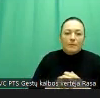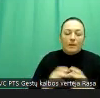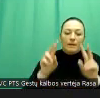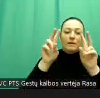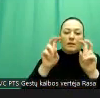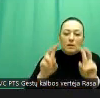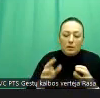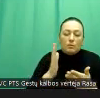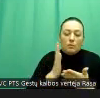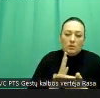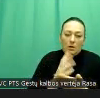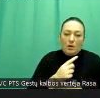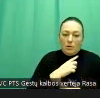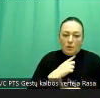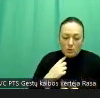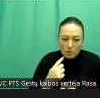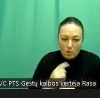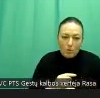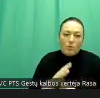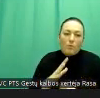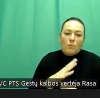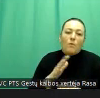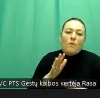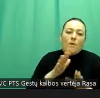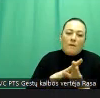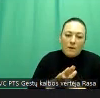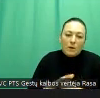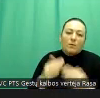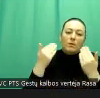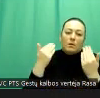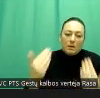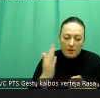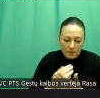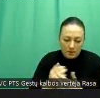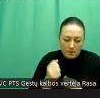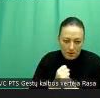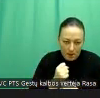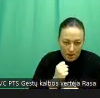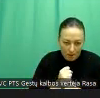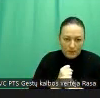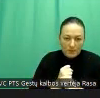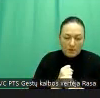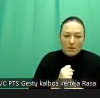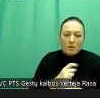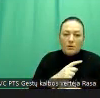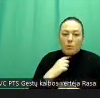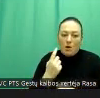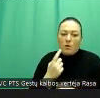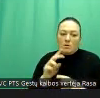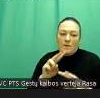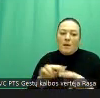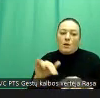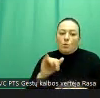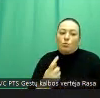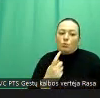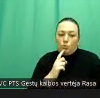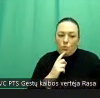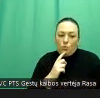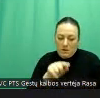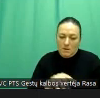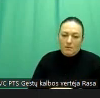yra daug, jie buvo vykdomi ir yra atliekami ir daugiausia Suomijoje, kalbant